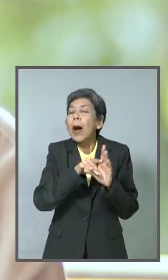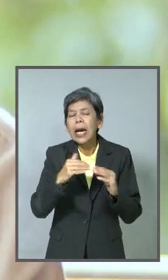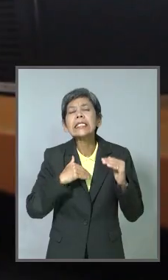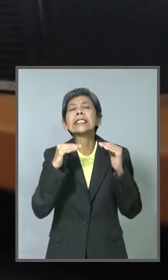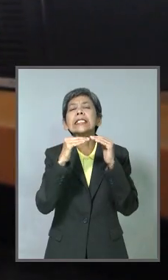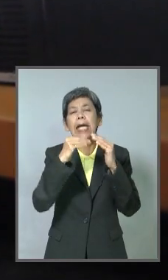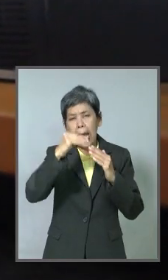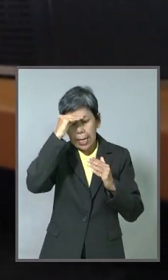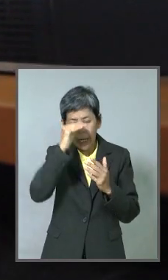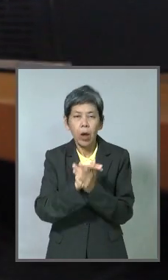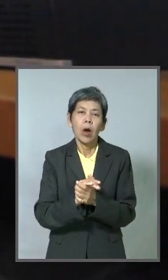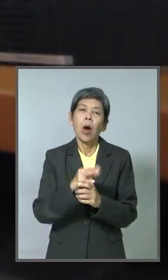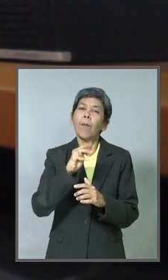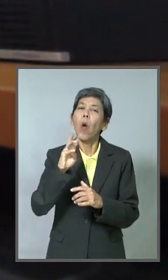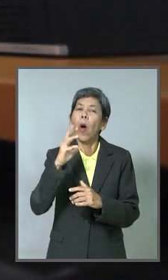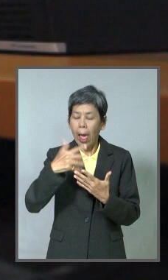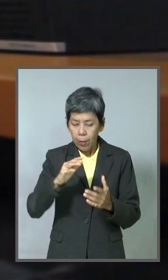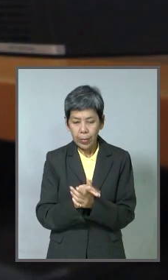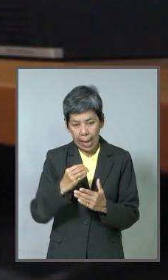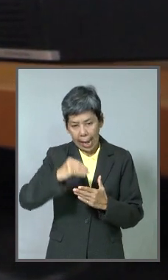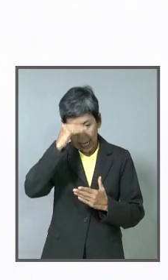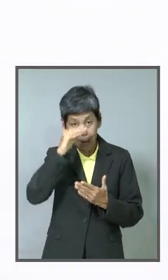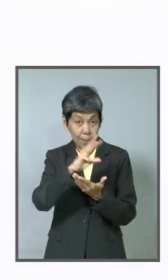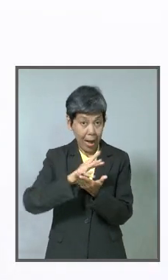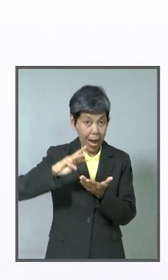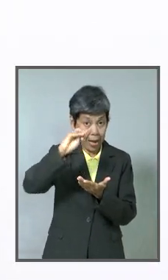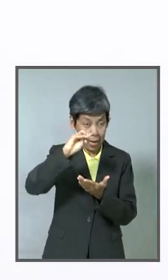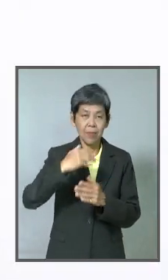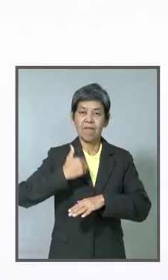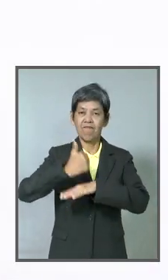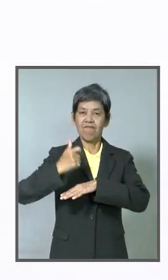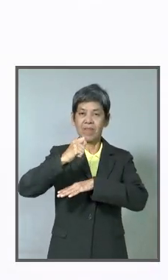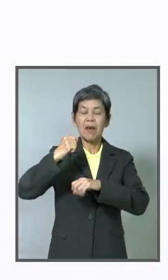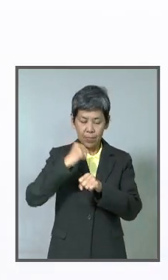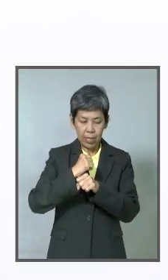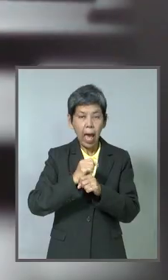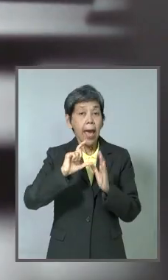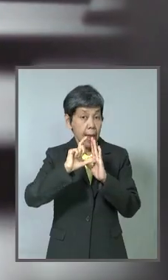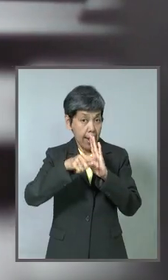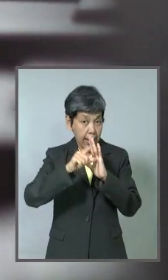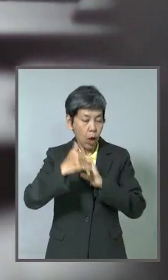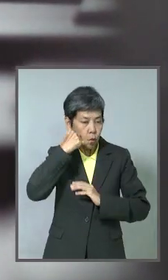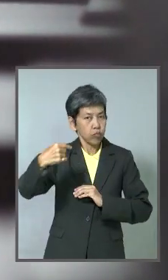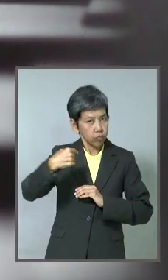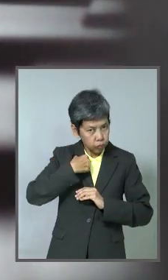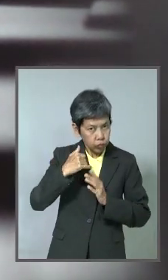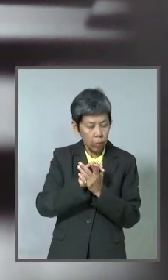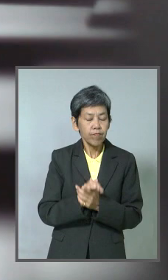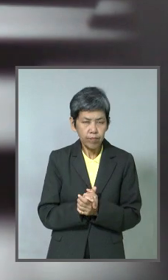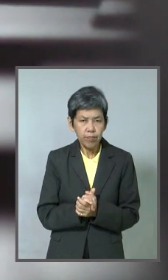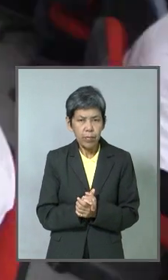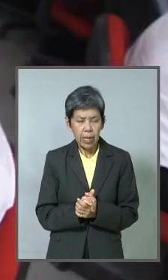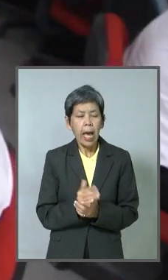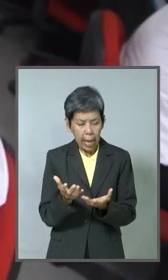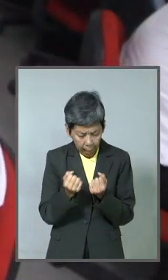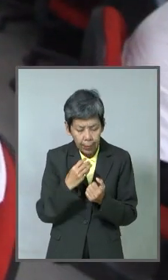นะก็สมัครเป็นศิษย์ของเด็กที่ว่าจบม.ปลายแล้วเรียนต่อคือทางมหาวิทยาลัยเกษตรบัณฑิตนี่ท่านอธิการให้เลขาโทร